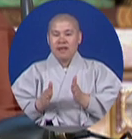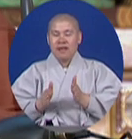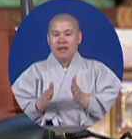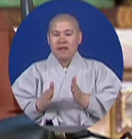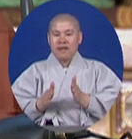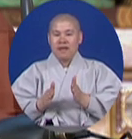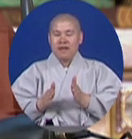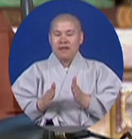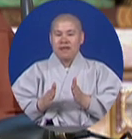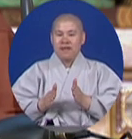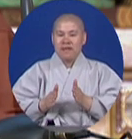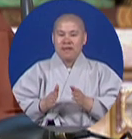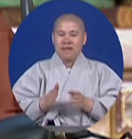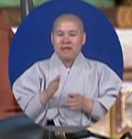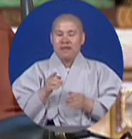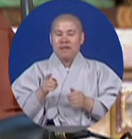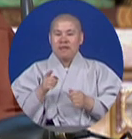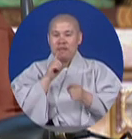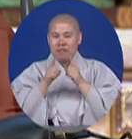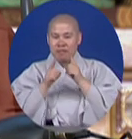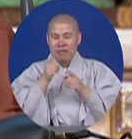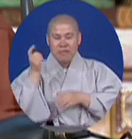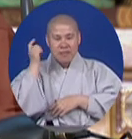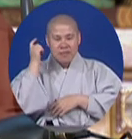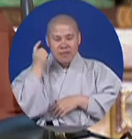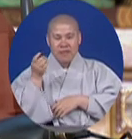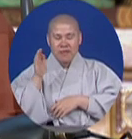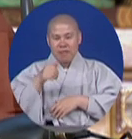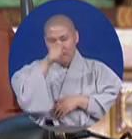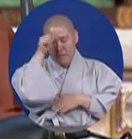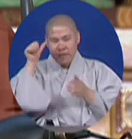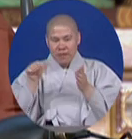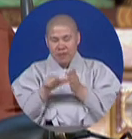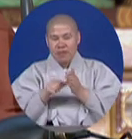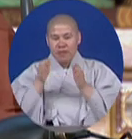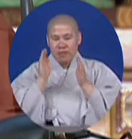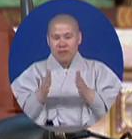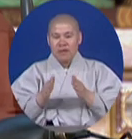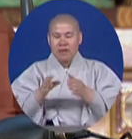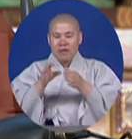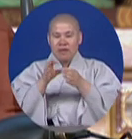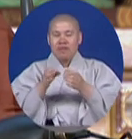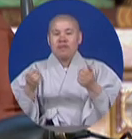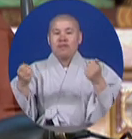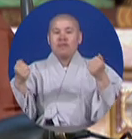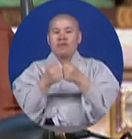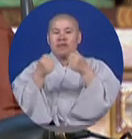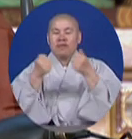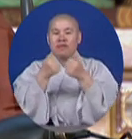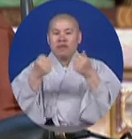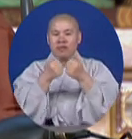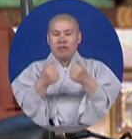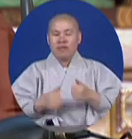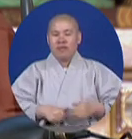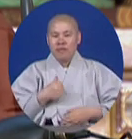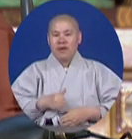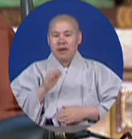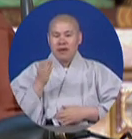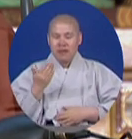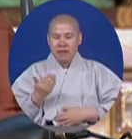얘기를 듣는 거예요. 그런 게 전부 이게 화고 전쟁도 전부 화고요. 뭐